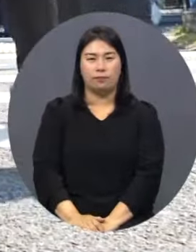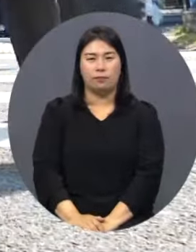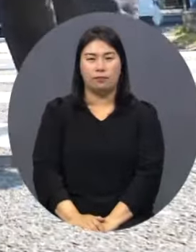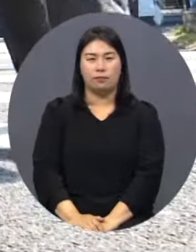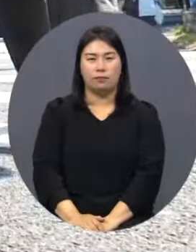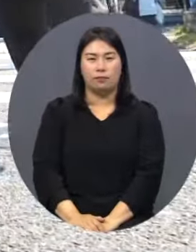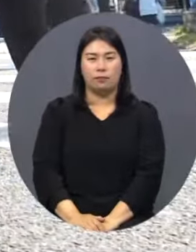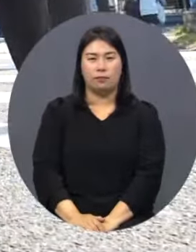입니다